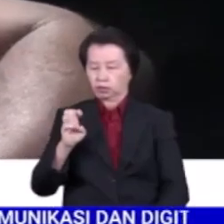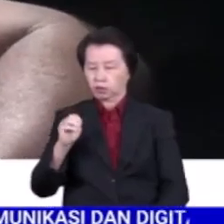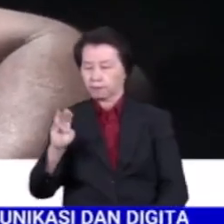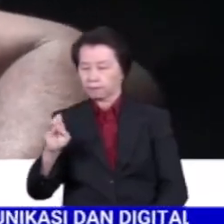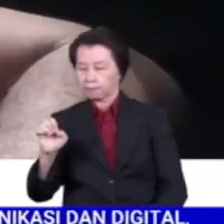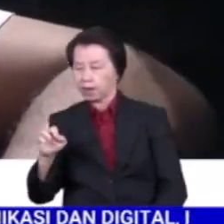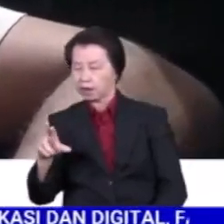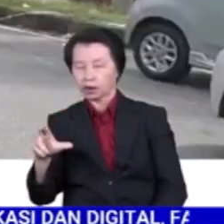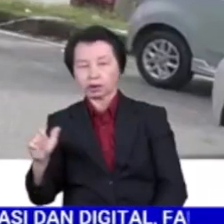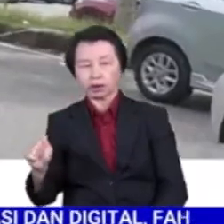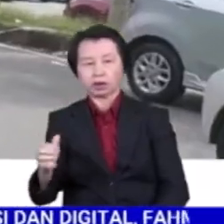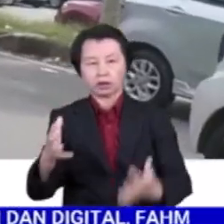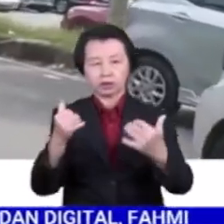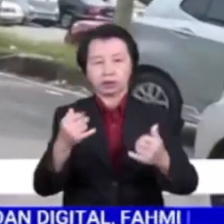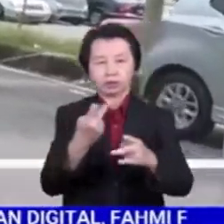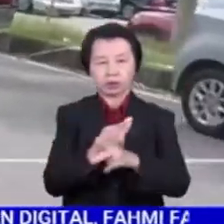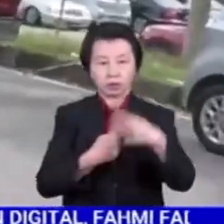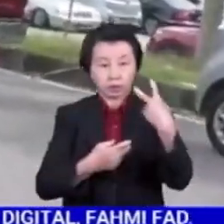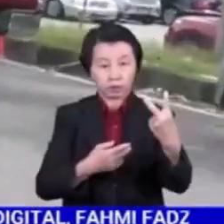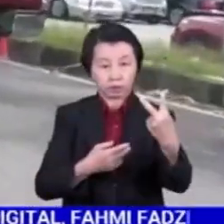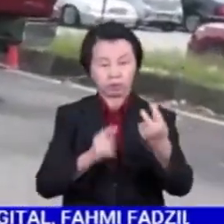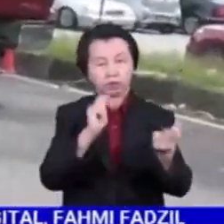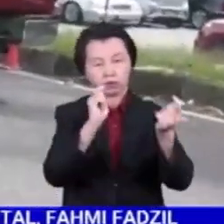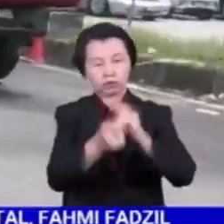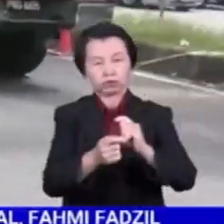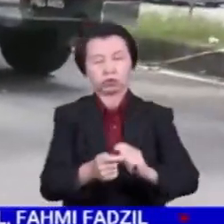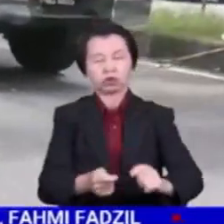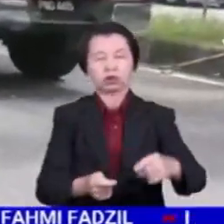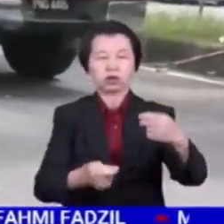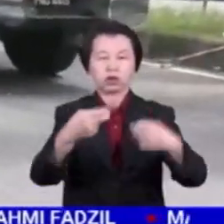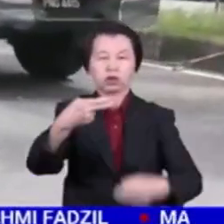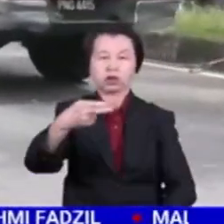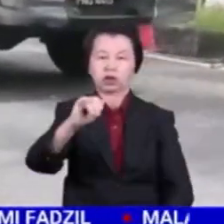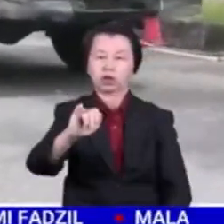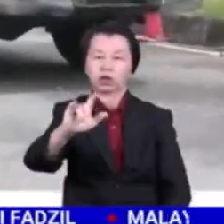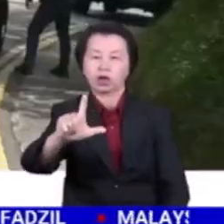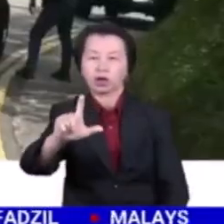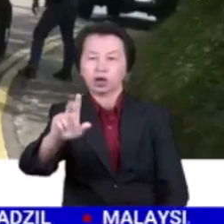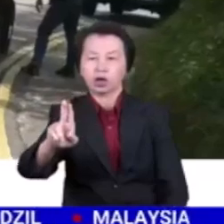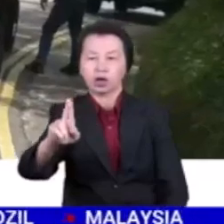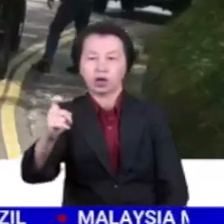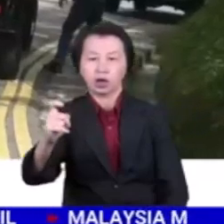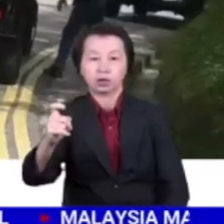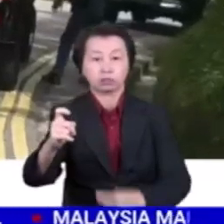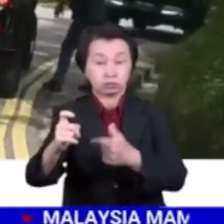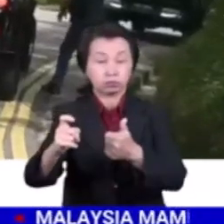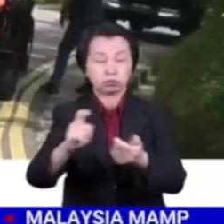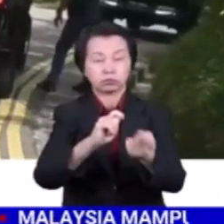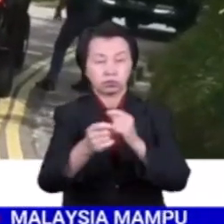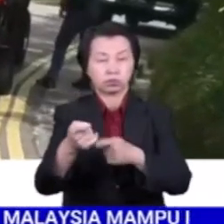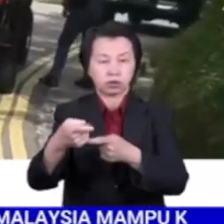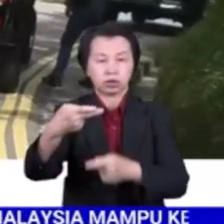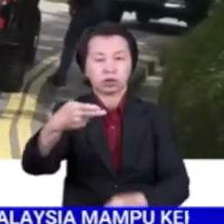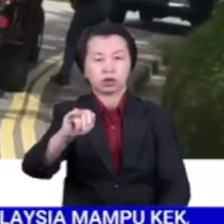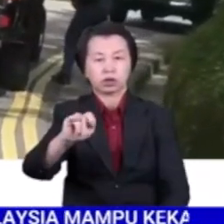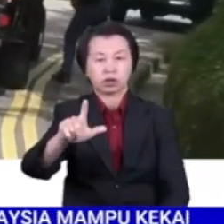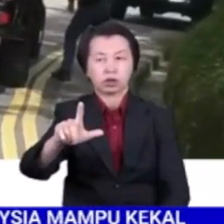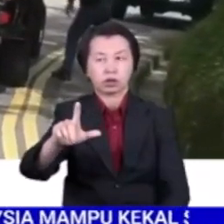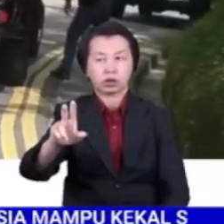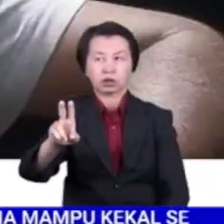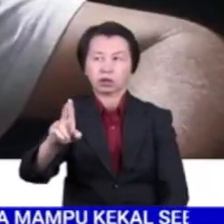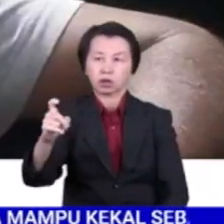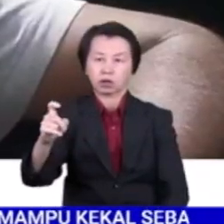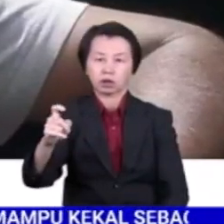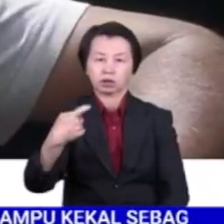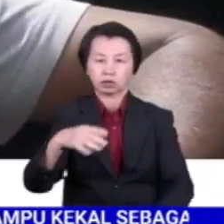kali kedua ni tukar jadi Hilux lah. Hilux Hilux ni kita tukar masa itu